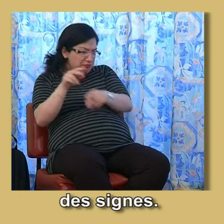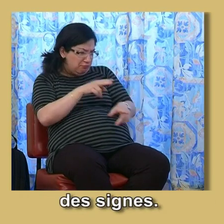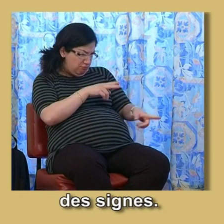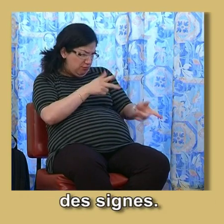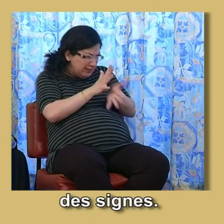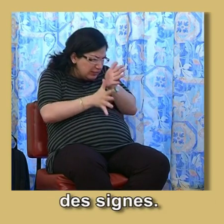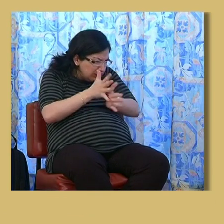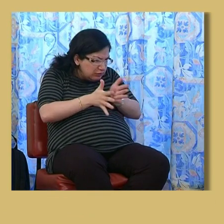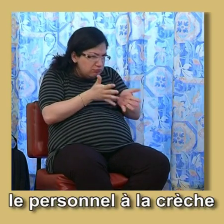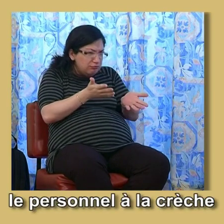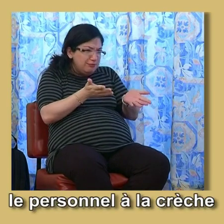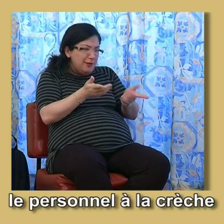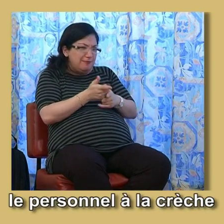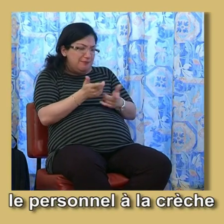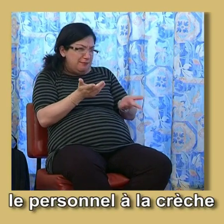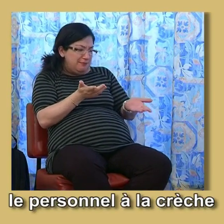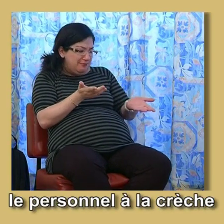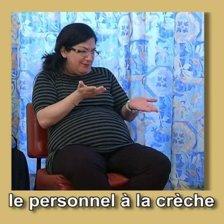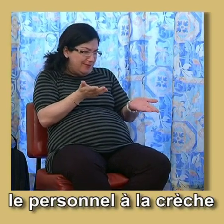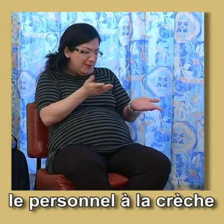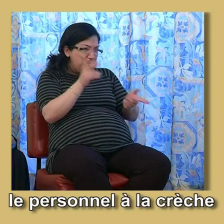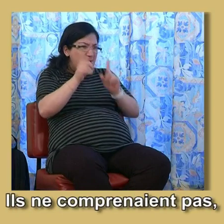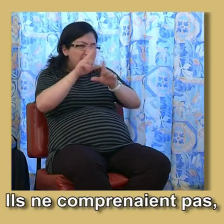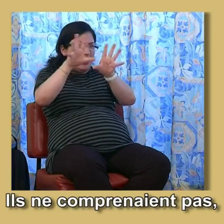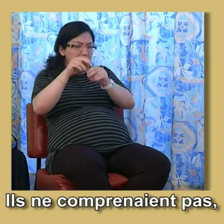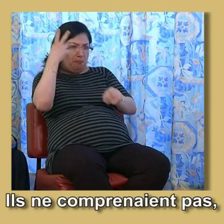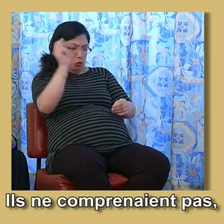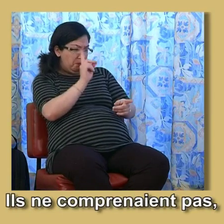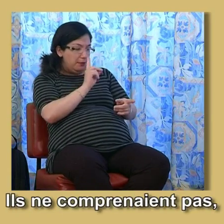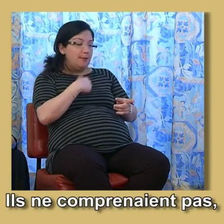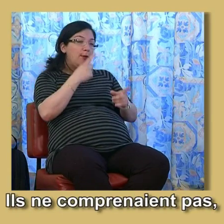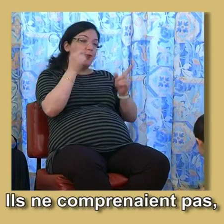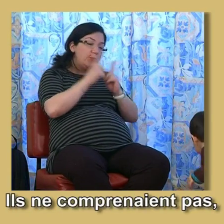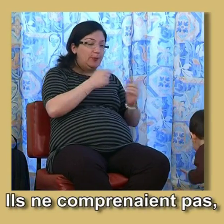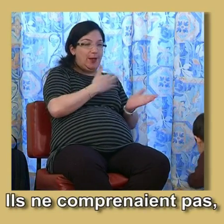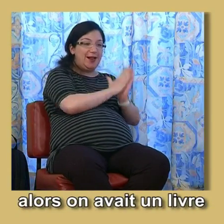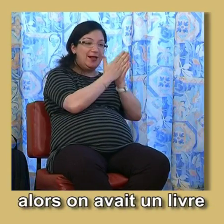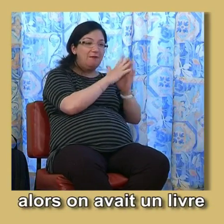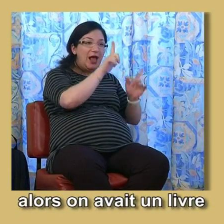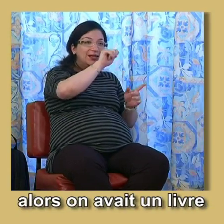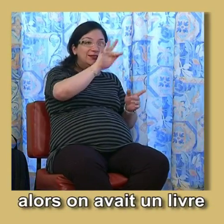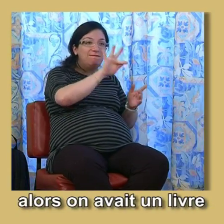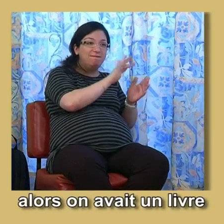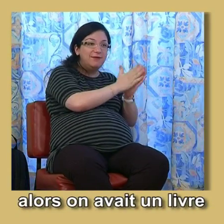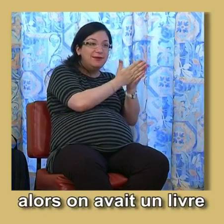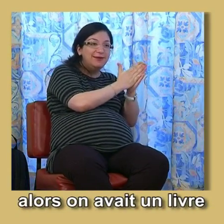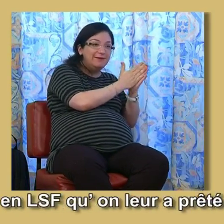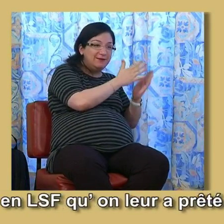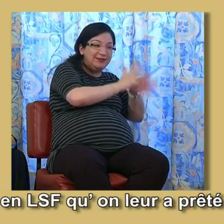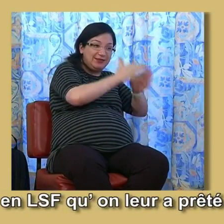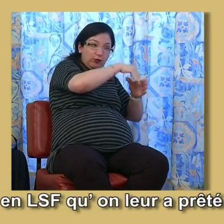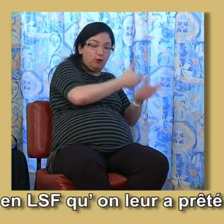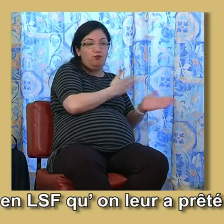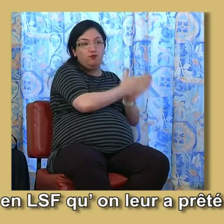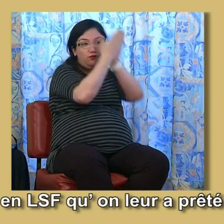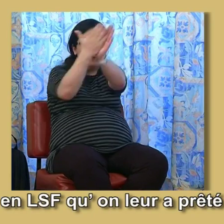les personnes de la crèche voyaient qu'il utilisait la langue des signes. Donc les gens ne comprenaient pas à la crèche. Donc on avait un